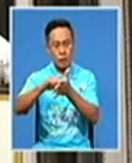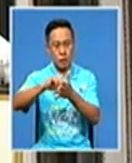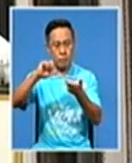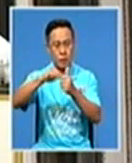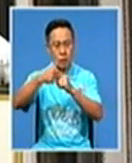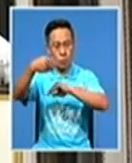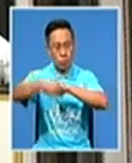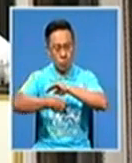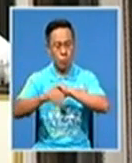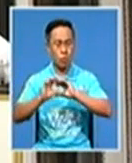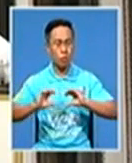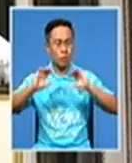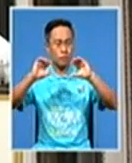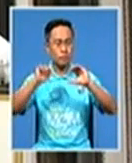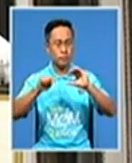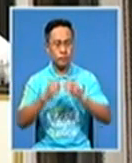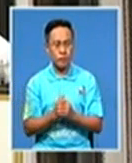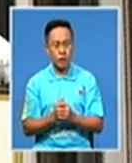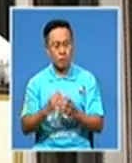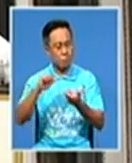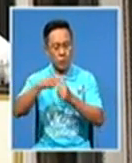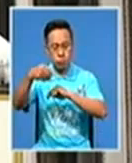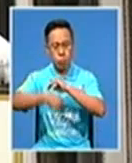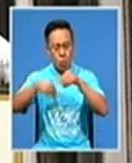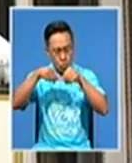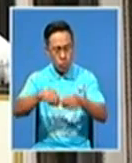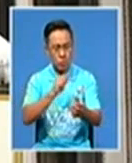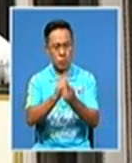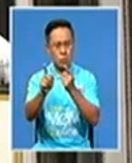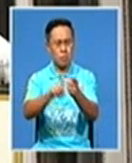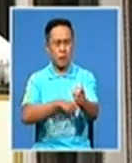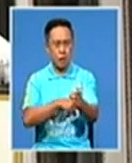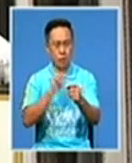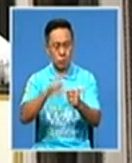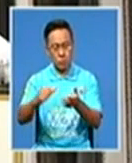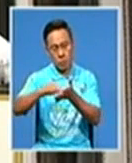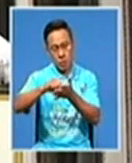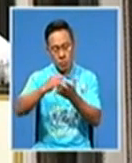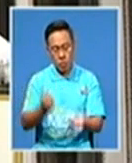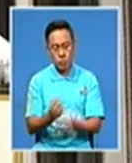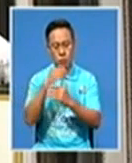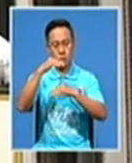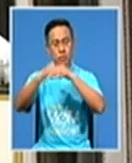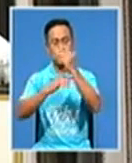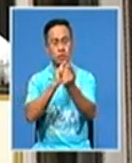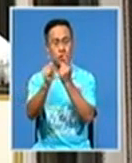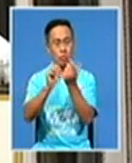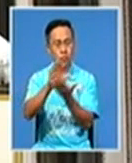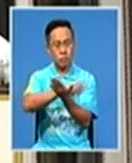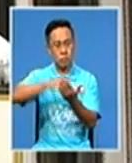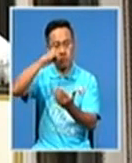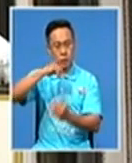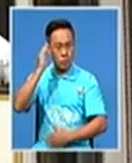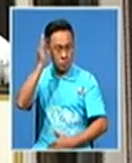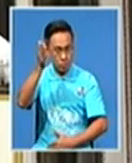ก้ปัญหาทุจริตคอร์รัปชันที่ฝังรากลึกในสังคมไทยนะครับทั้งนี้เพื่อให้เกิดความเข้มแข็งให้กับประเทศได้ในอนาค